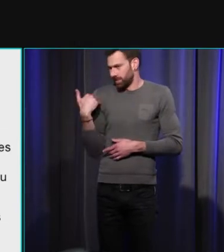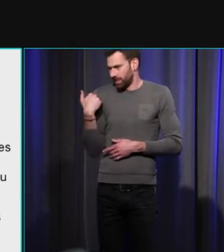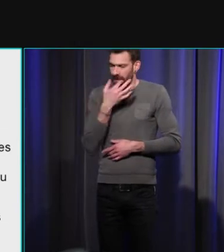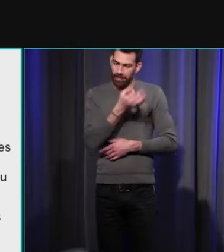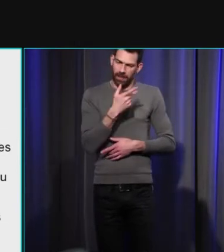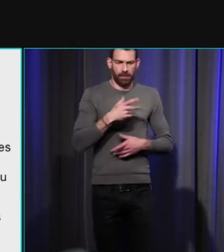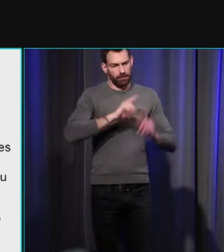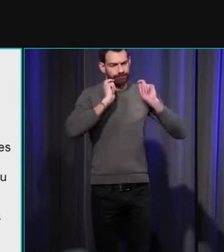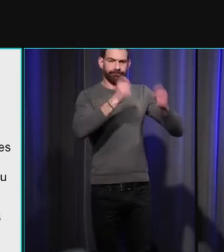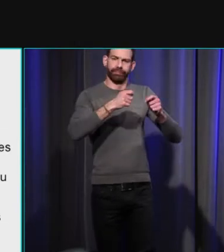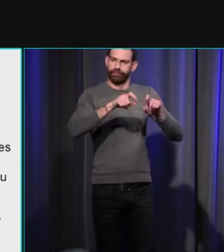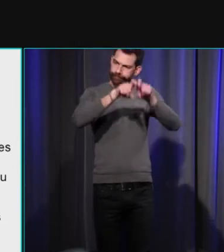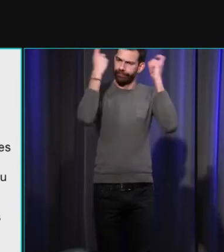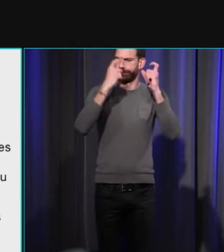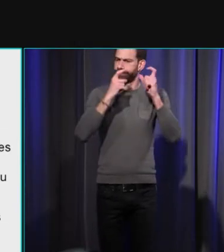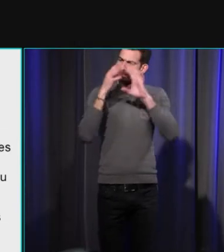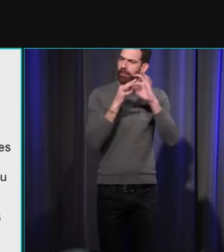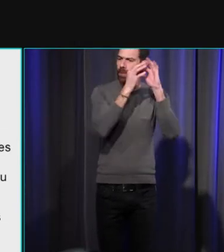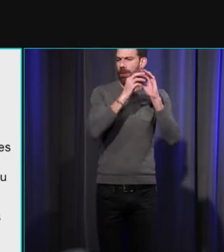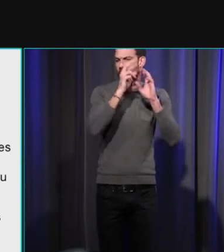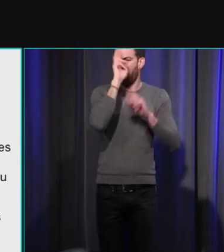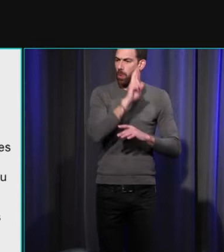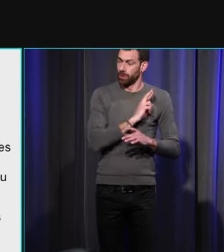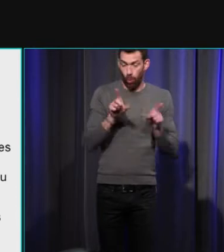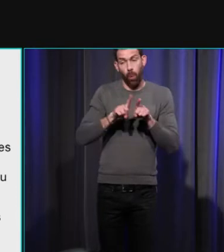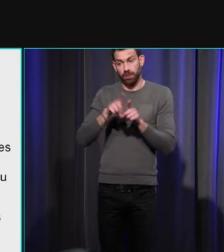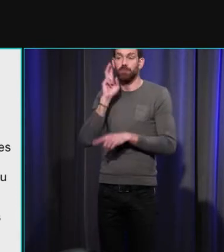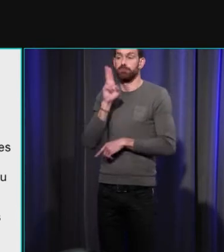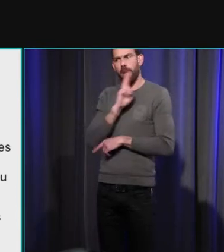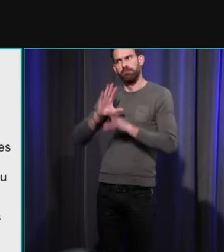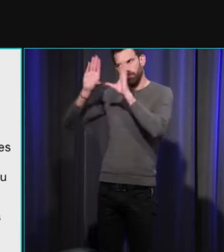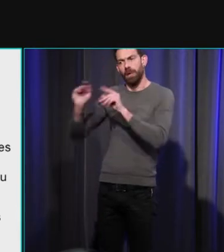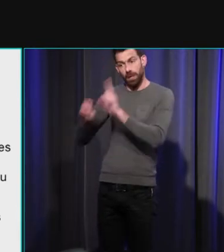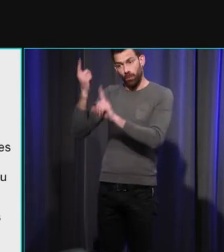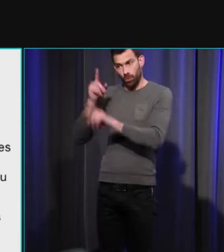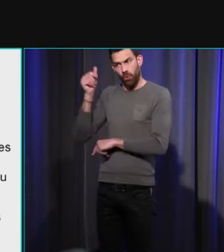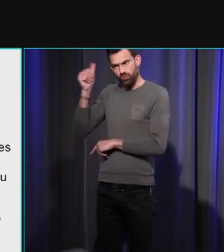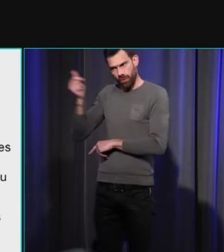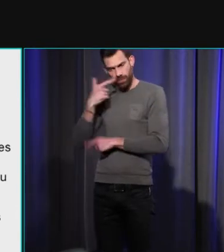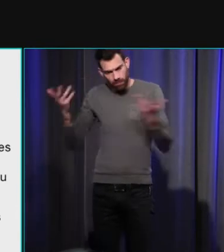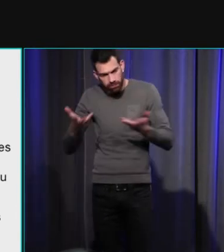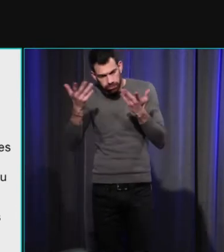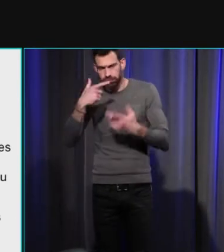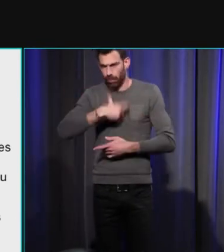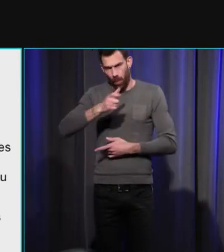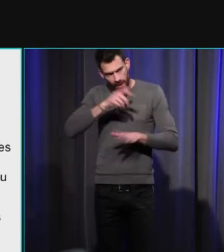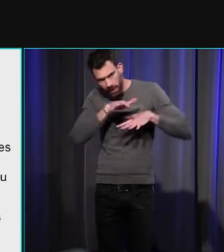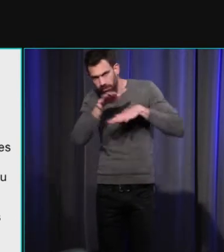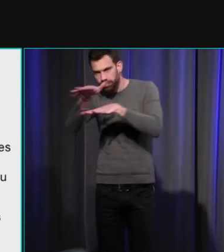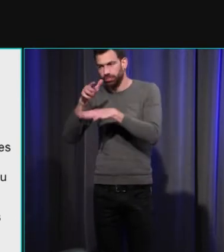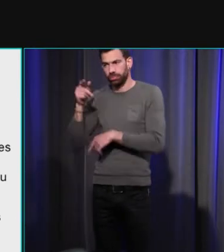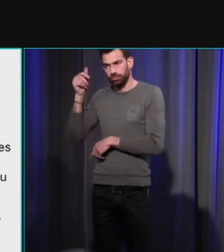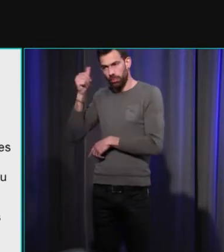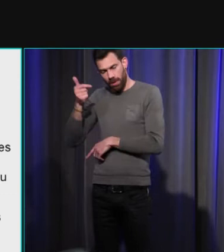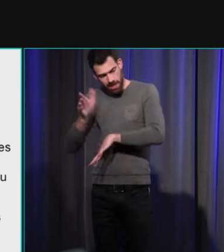religieux il y a la présence de la papauté aussi le pape prêche la croisade préconise la croisade